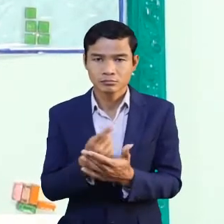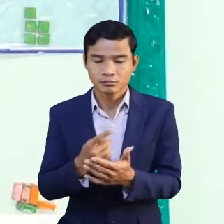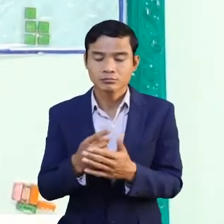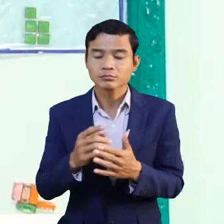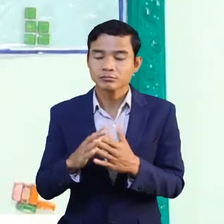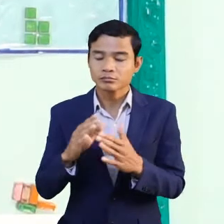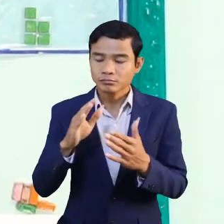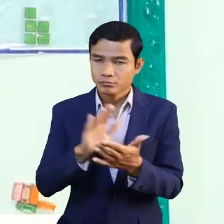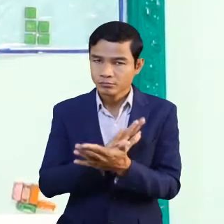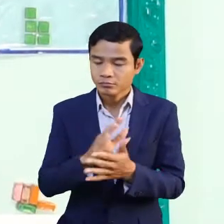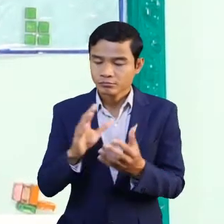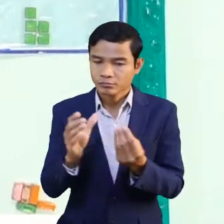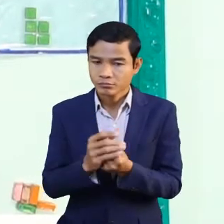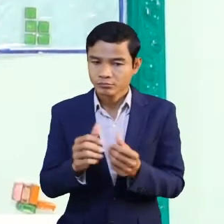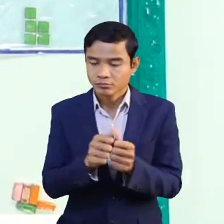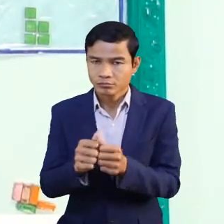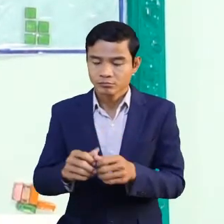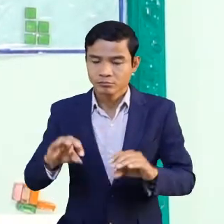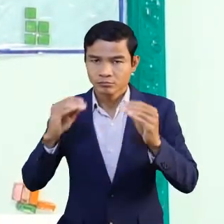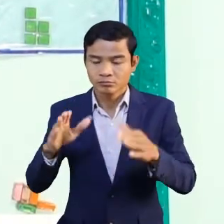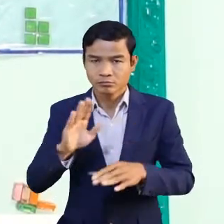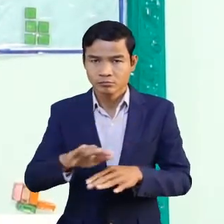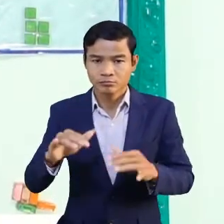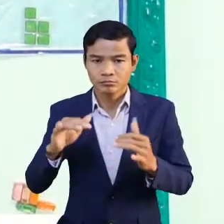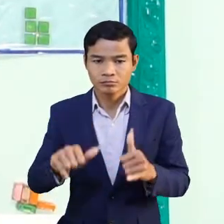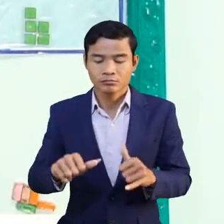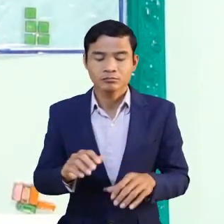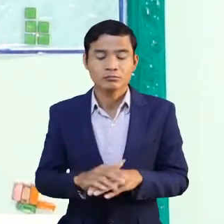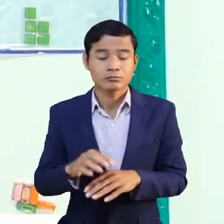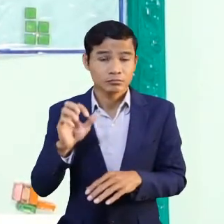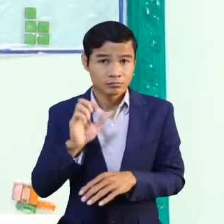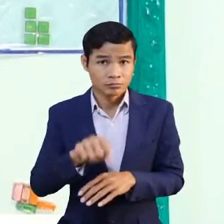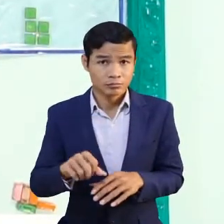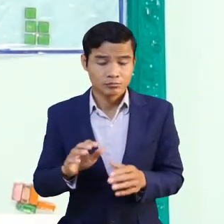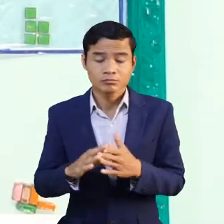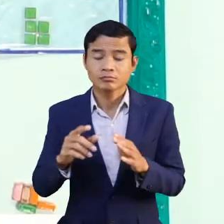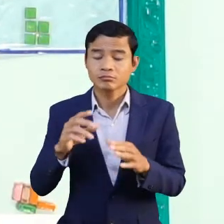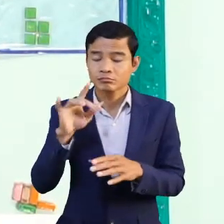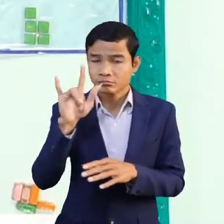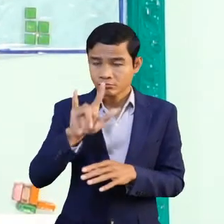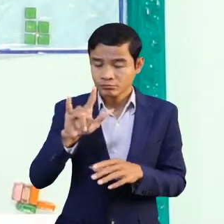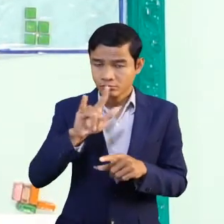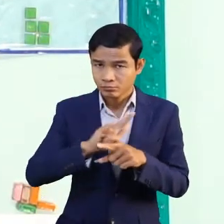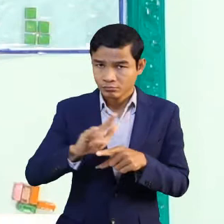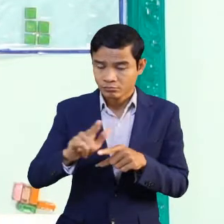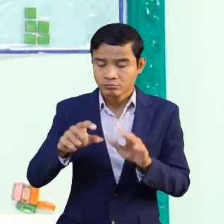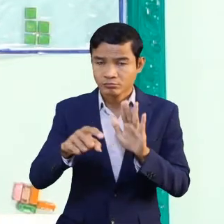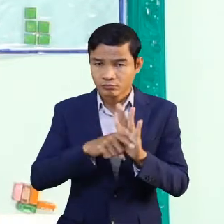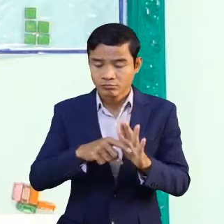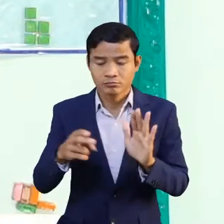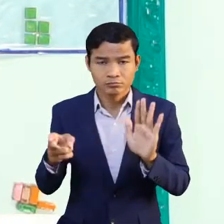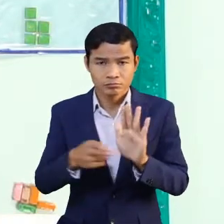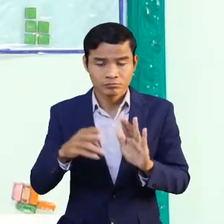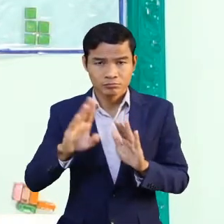ន្ទះចំនួនជាមួយអ្នកគ្រូហើយតោះឥឡូវយើងមកធ្វើប្រមាណវិធីដកវិញម្ដងដើម្បីឲ្យកាន់តែច្បាស់ណាកូនណា